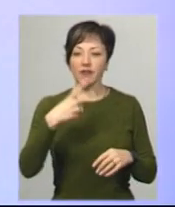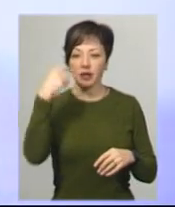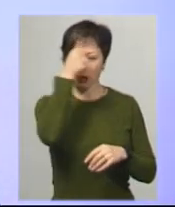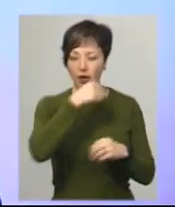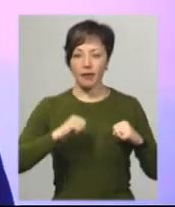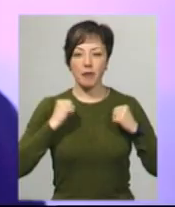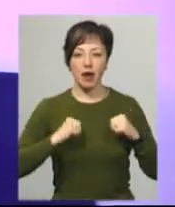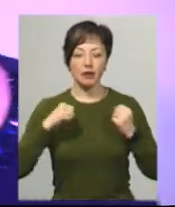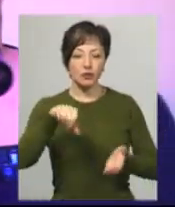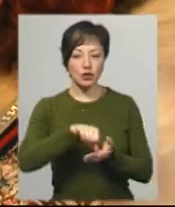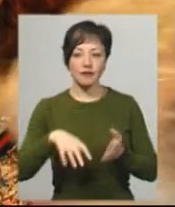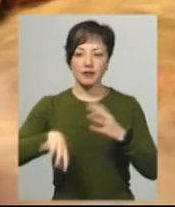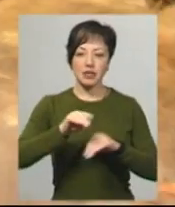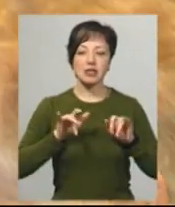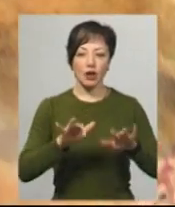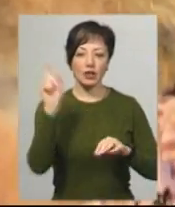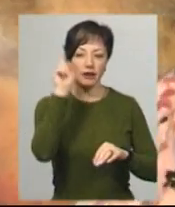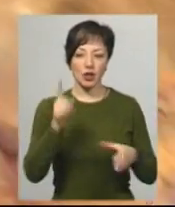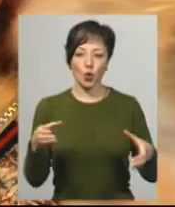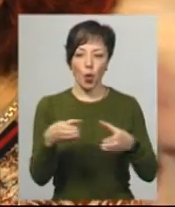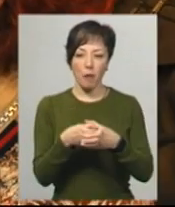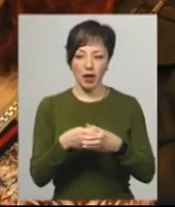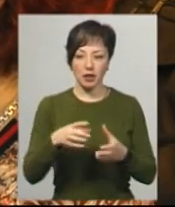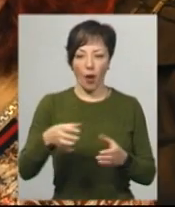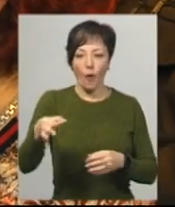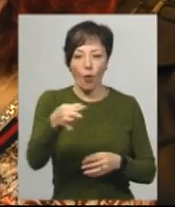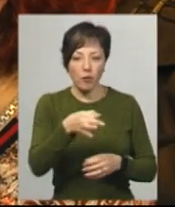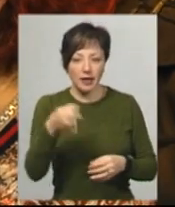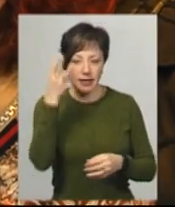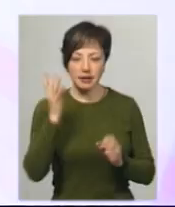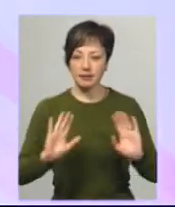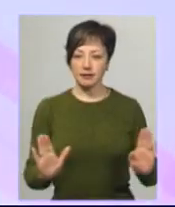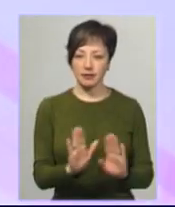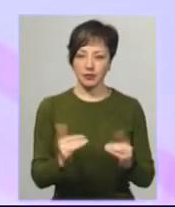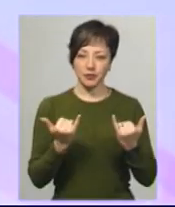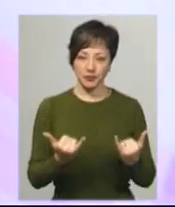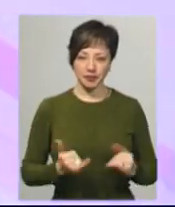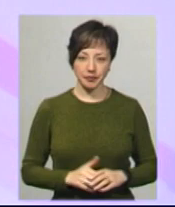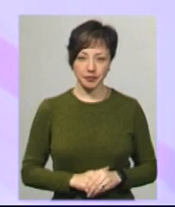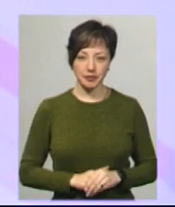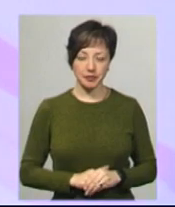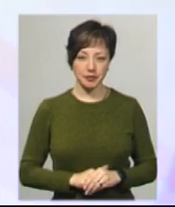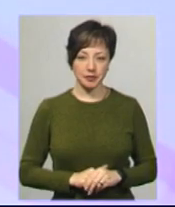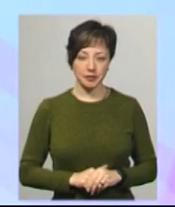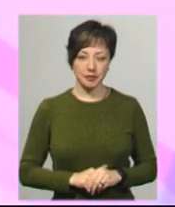років намагається брати участь у всіх заходах єврейської громади Хмельниччини. Сьогодні заспівала пісню.